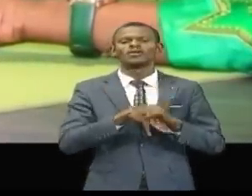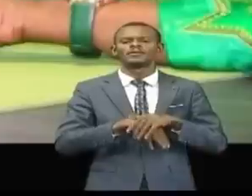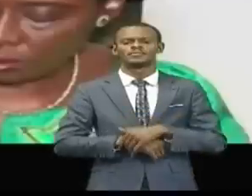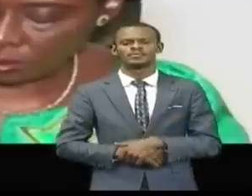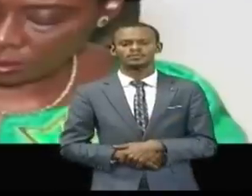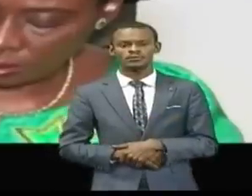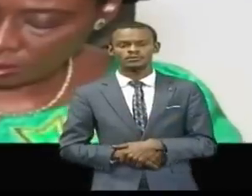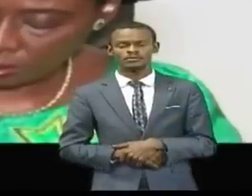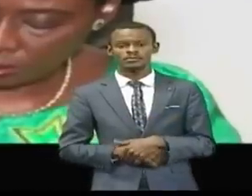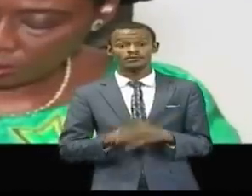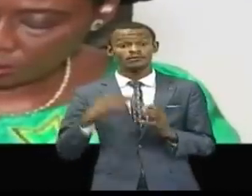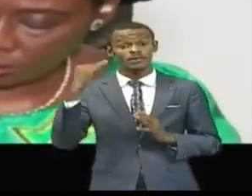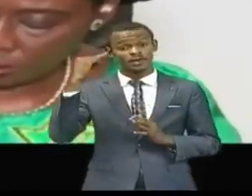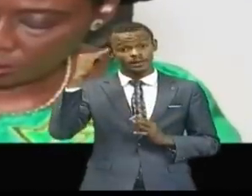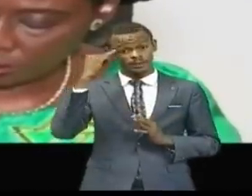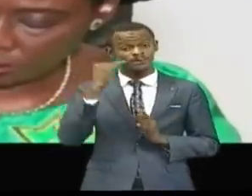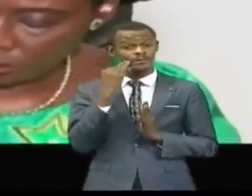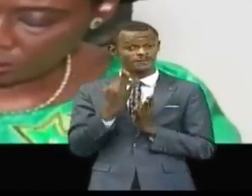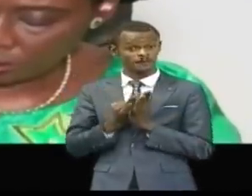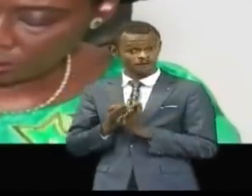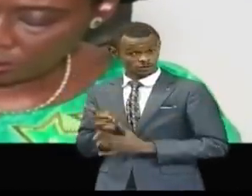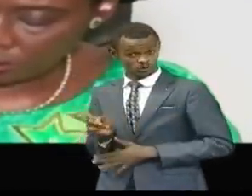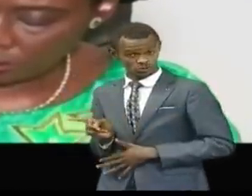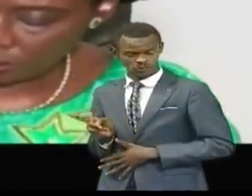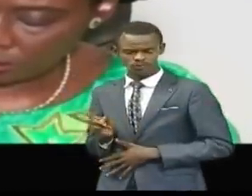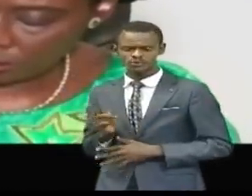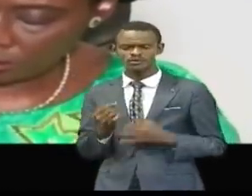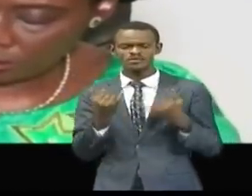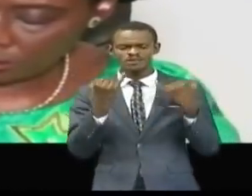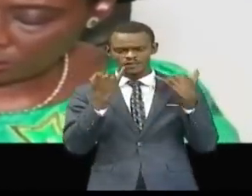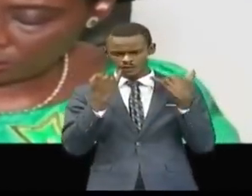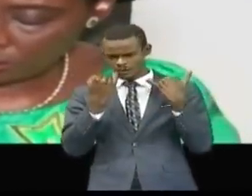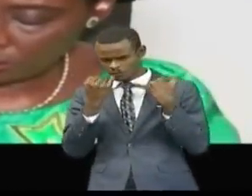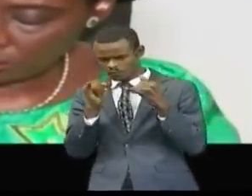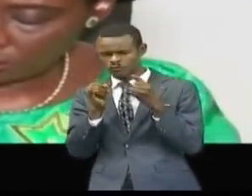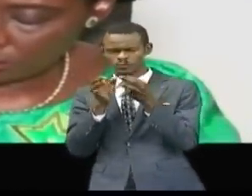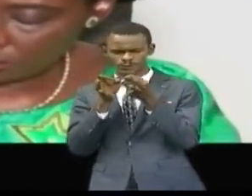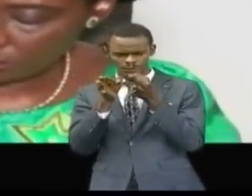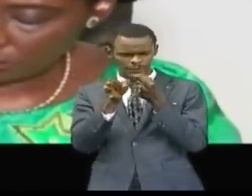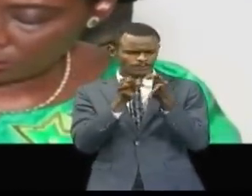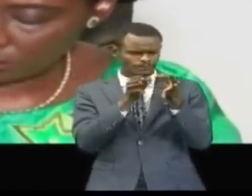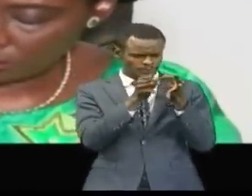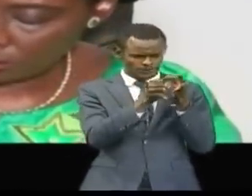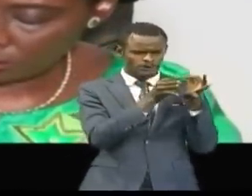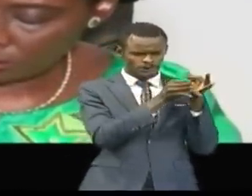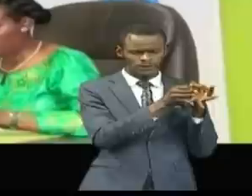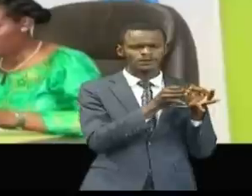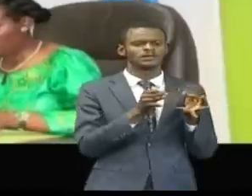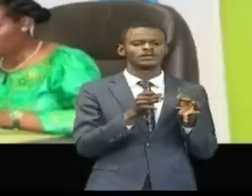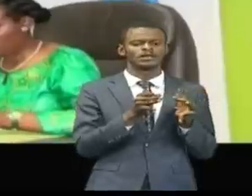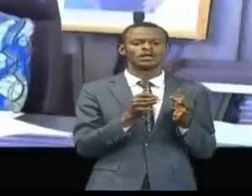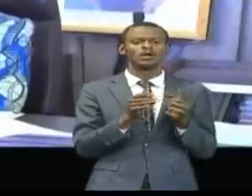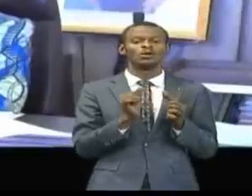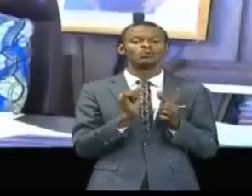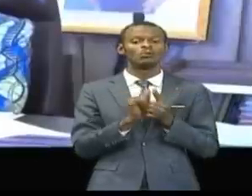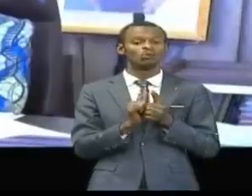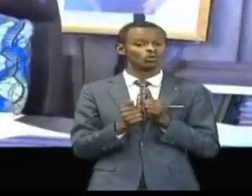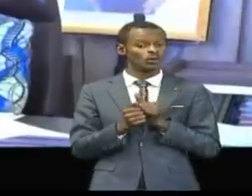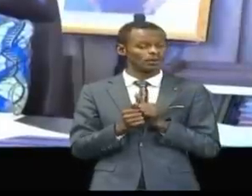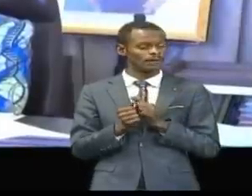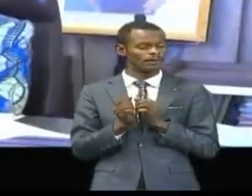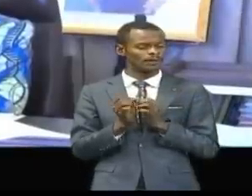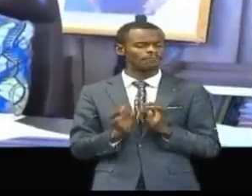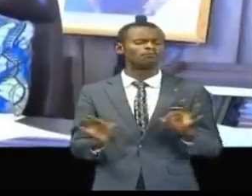Le ministre des Finances a informé le Conseil du point critique qui est revenu